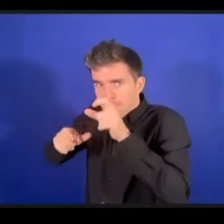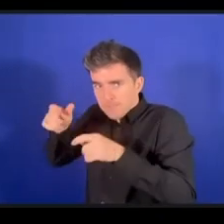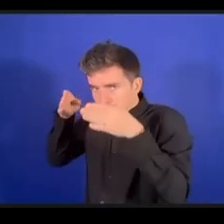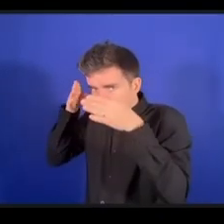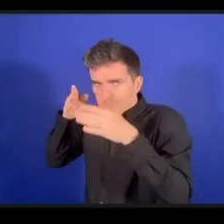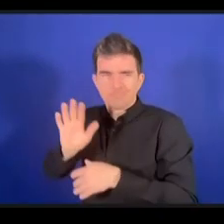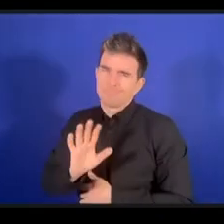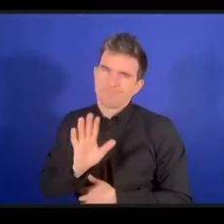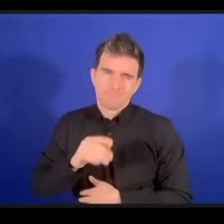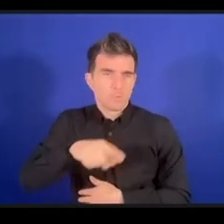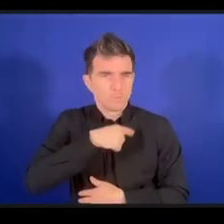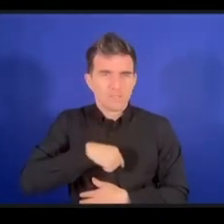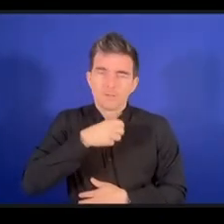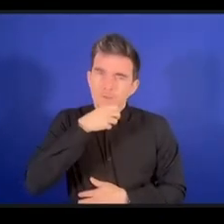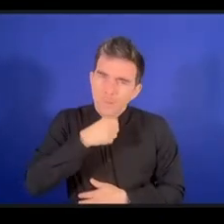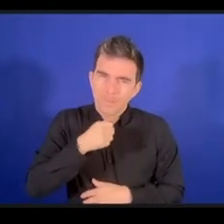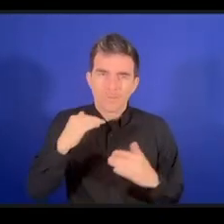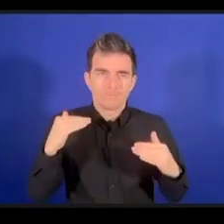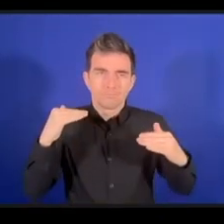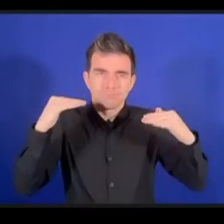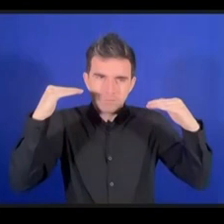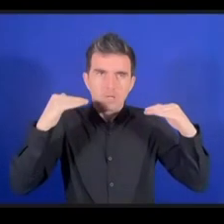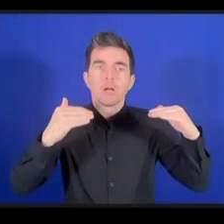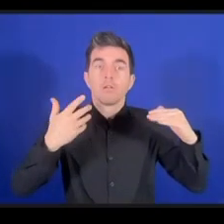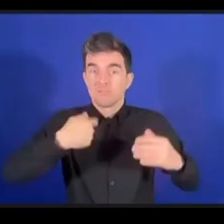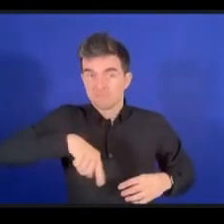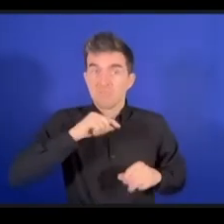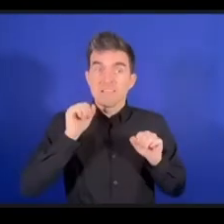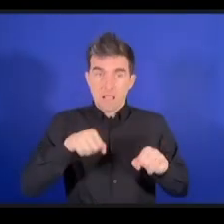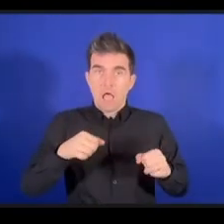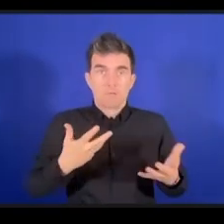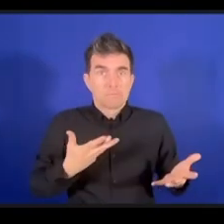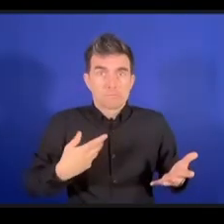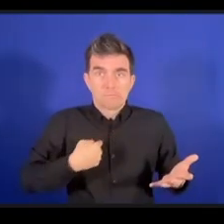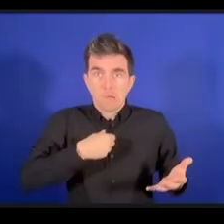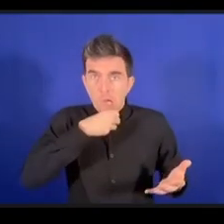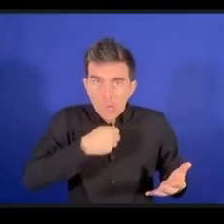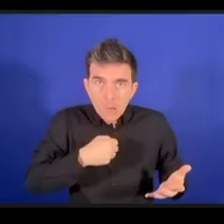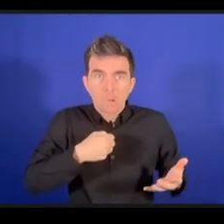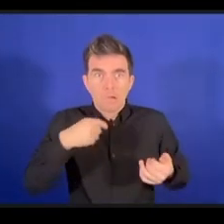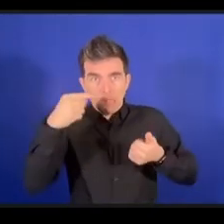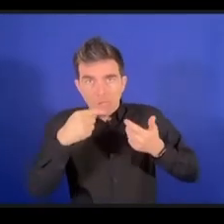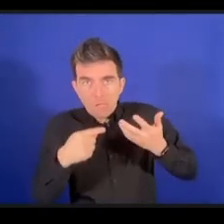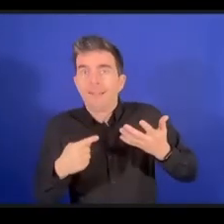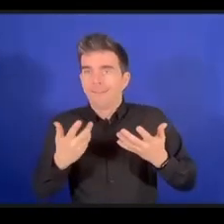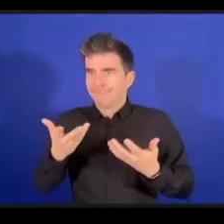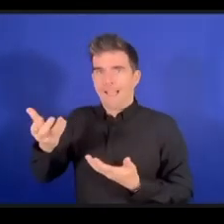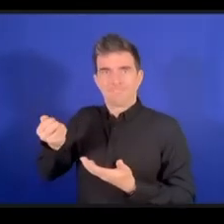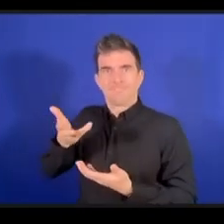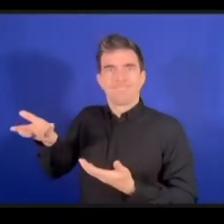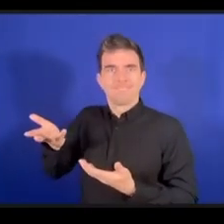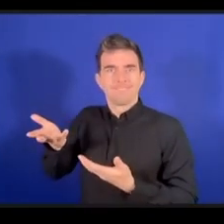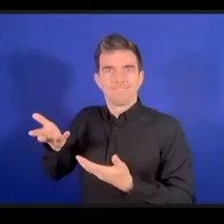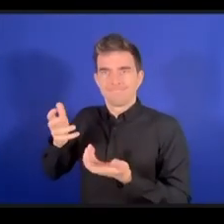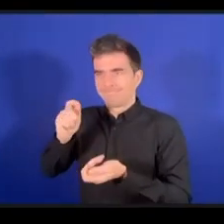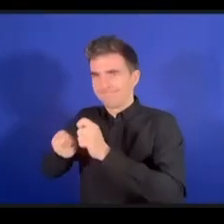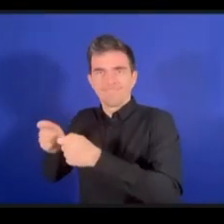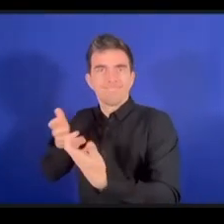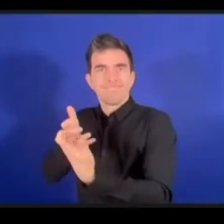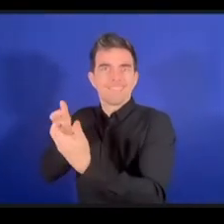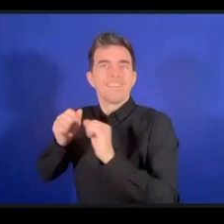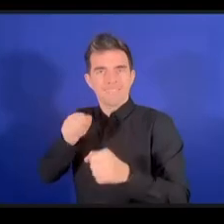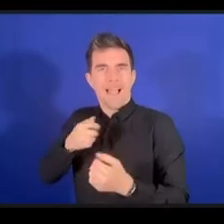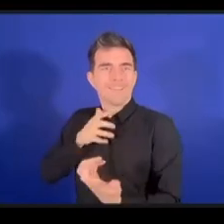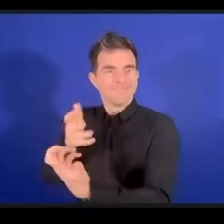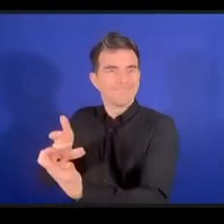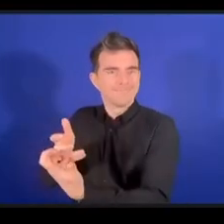呢我们任何的人在某个时候都需要这样的可及性所做的事情，所以呢现在应该趁早做，否